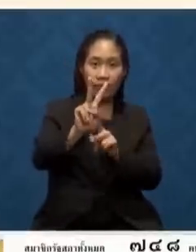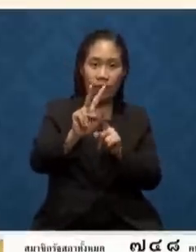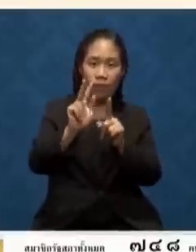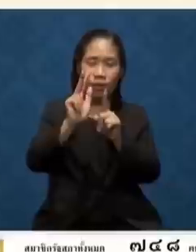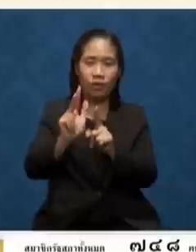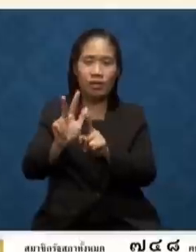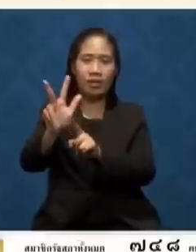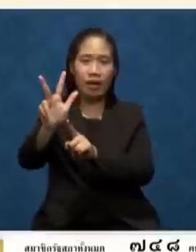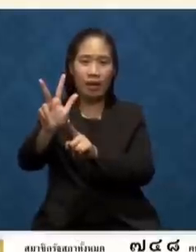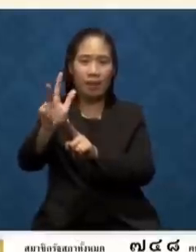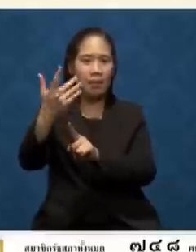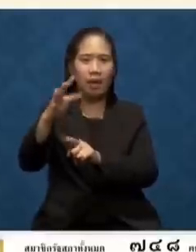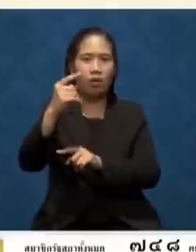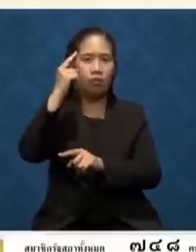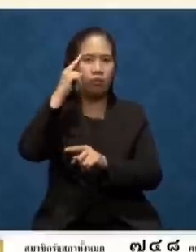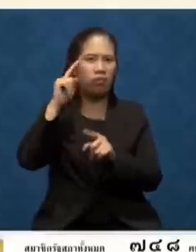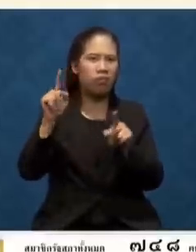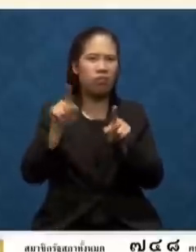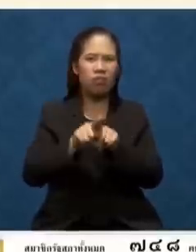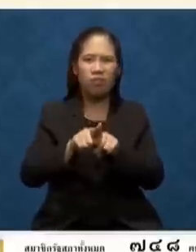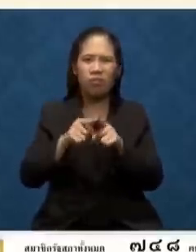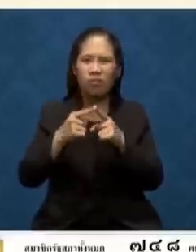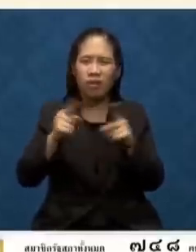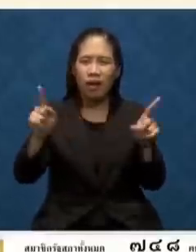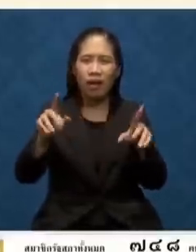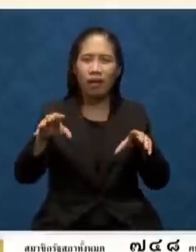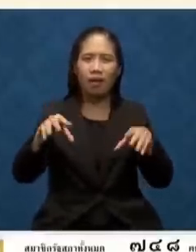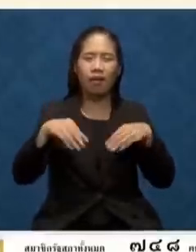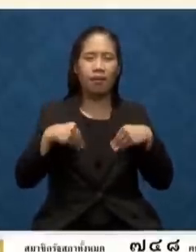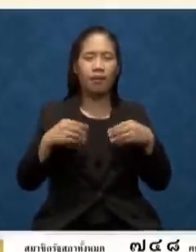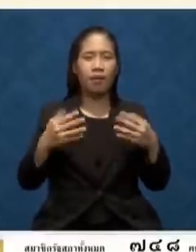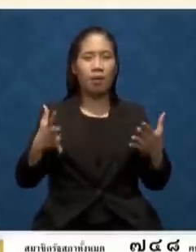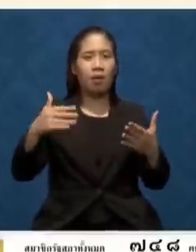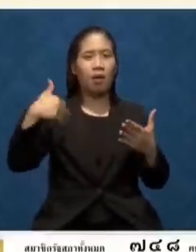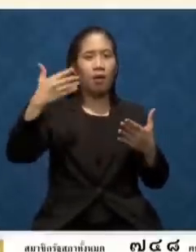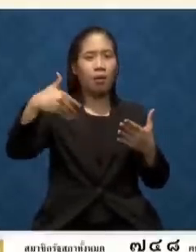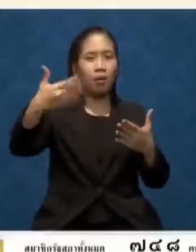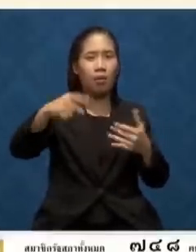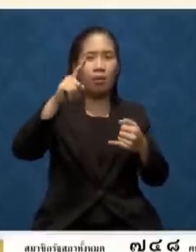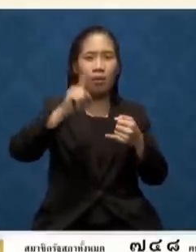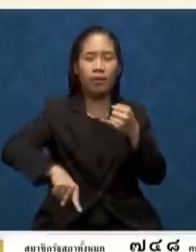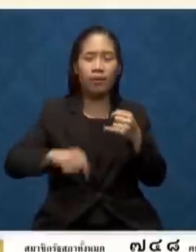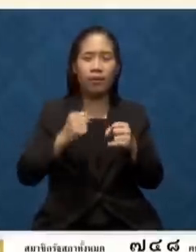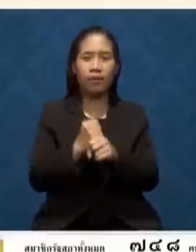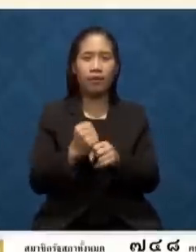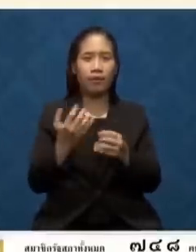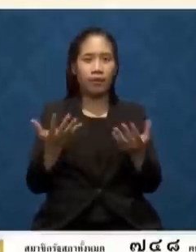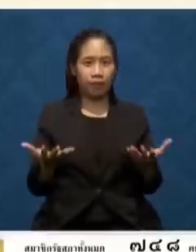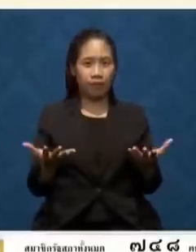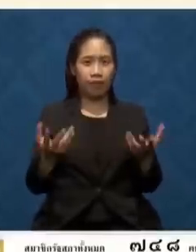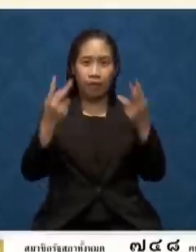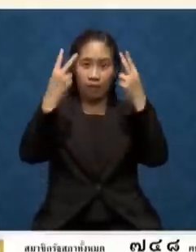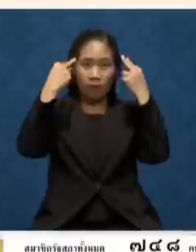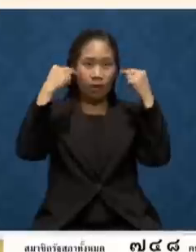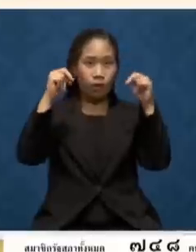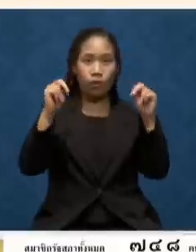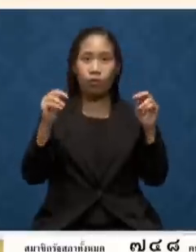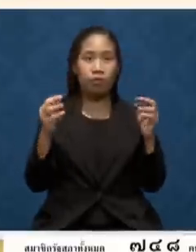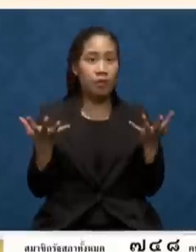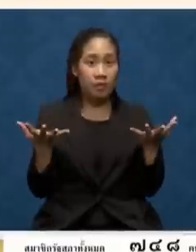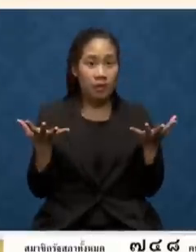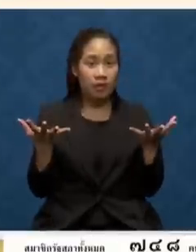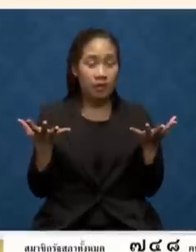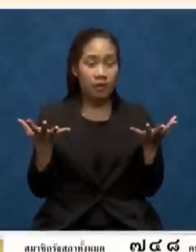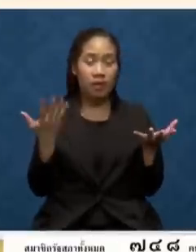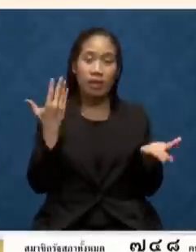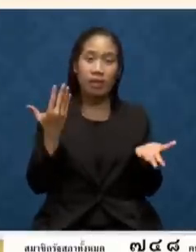แล้วก็ไม่ได้รับความเห็นชอบสุดท้ายจะทำยังไงครับไม่ได้นายกรัฐมนตรีในสมัยประชุม